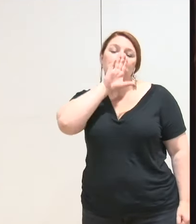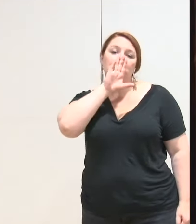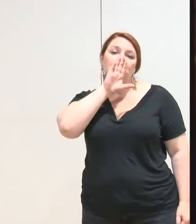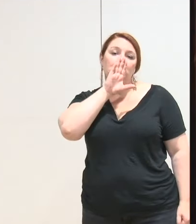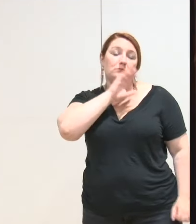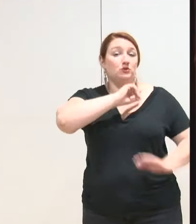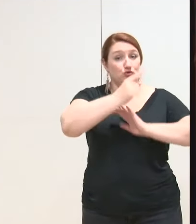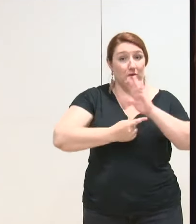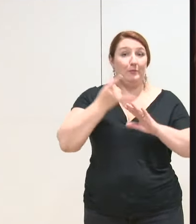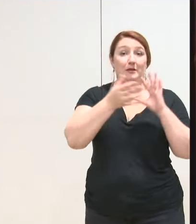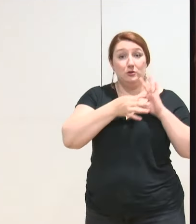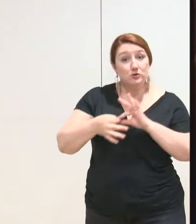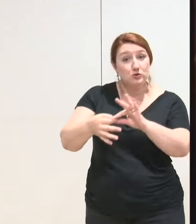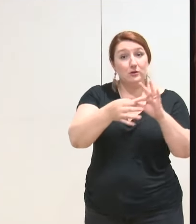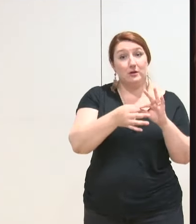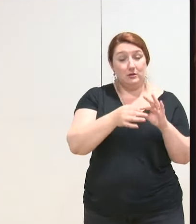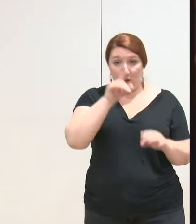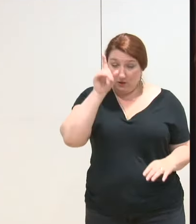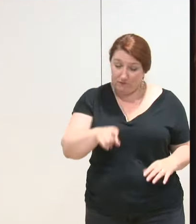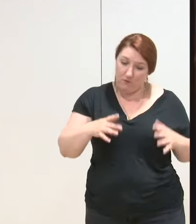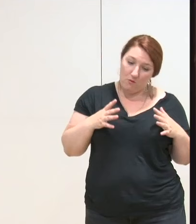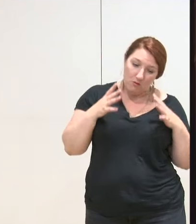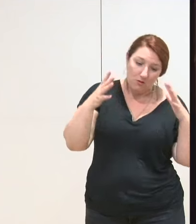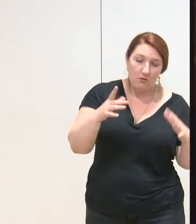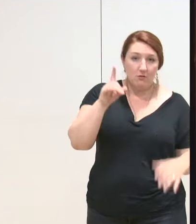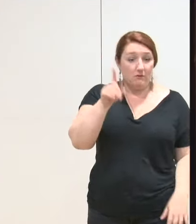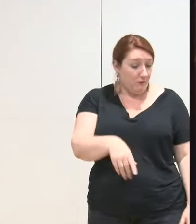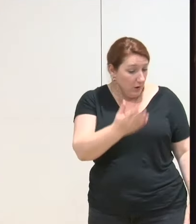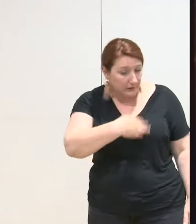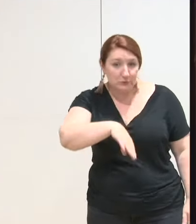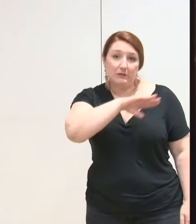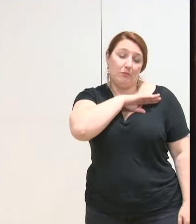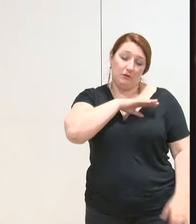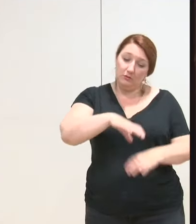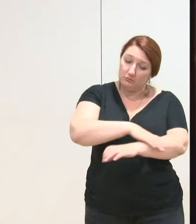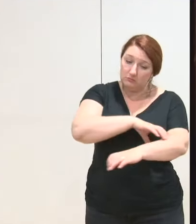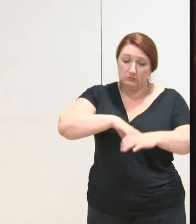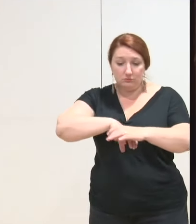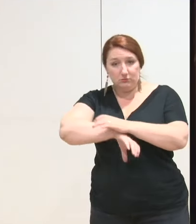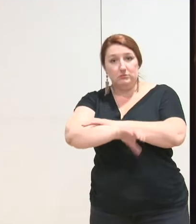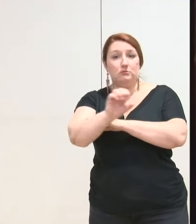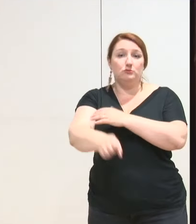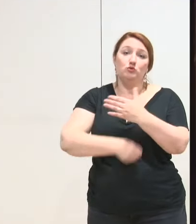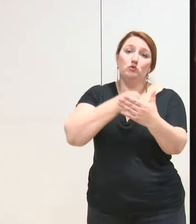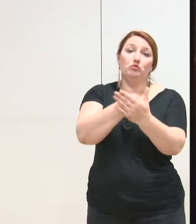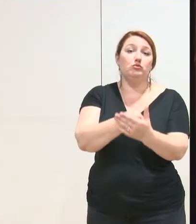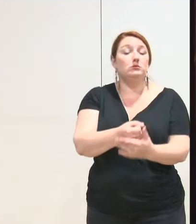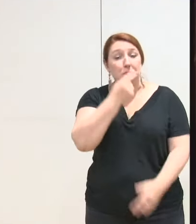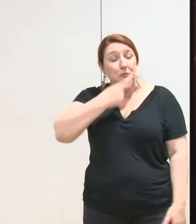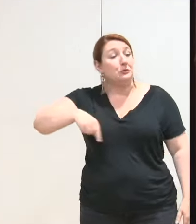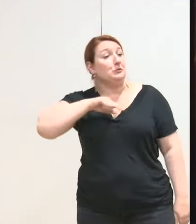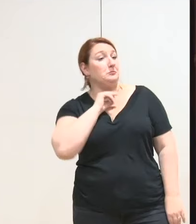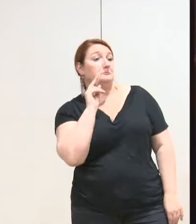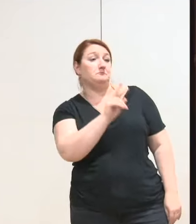solidarité est à ce prix d'engagement et de responsabilité de responsabilité aujourd'hui à nos yeux vous n'yêtes pas